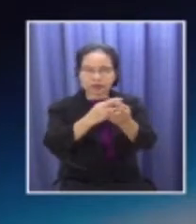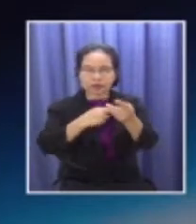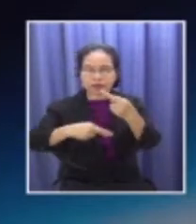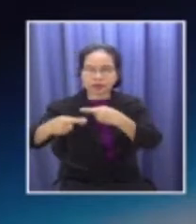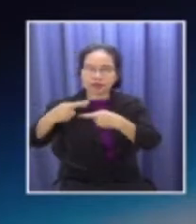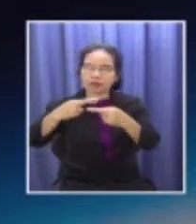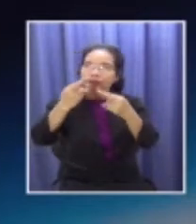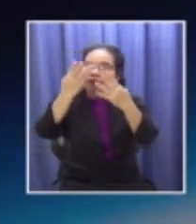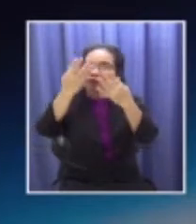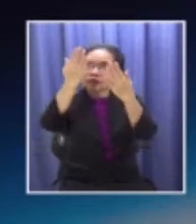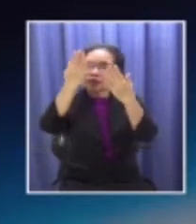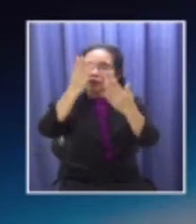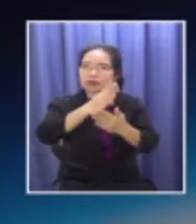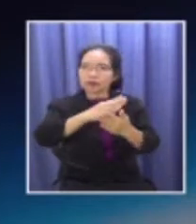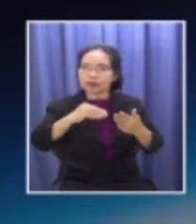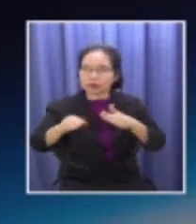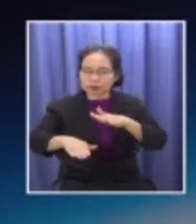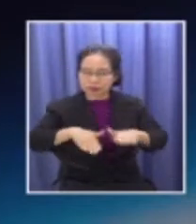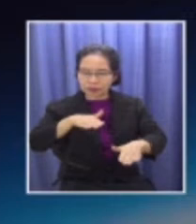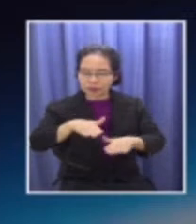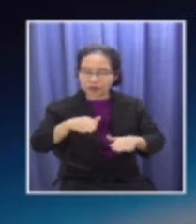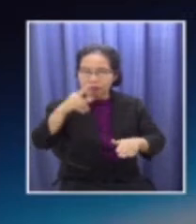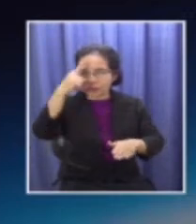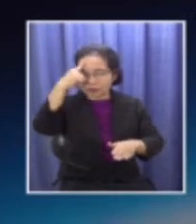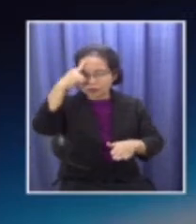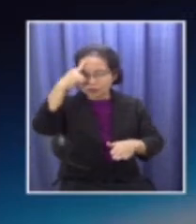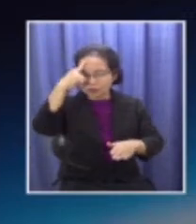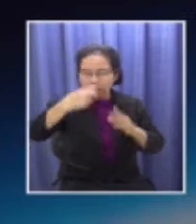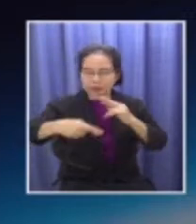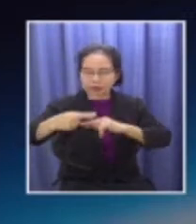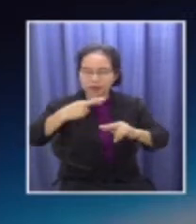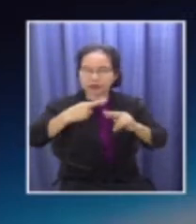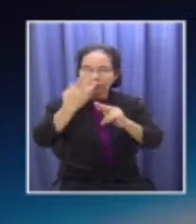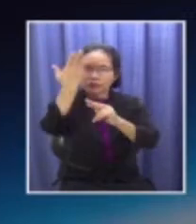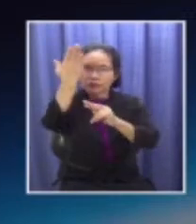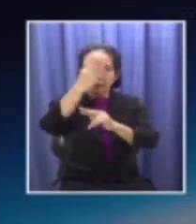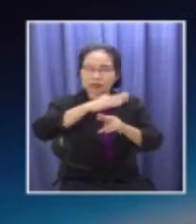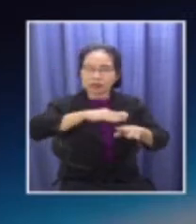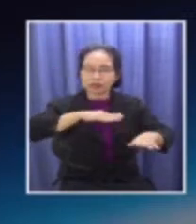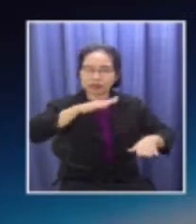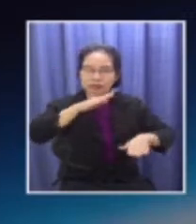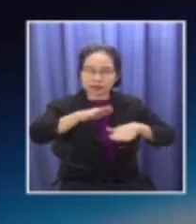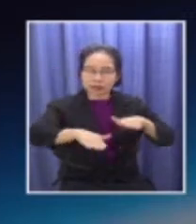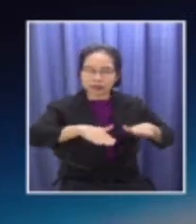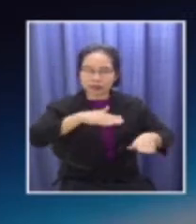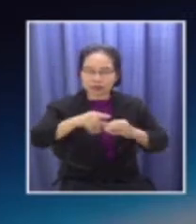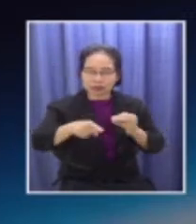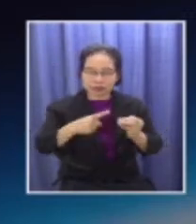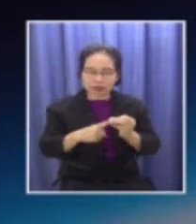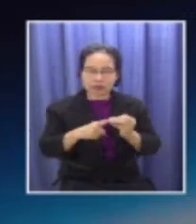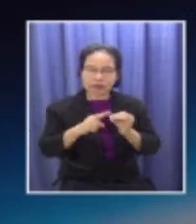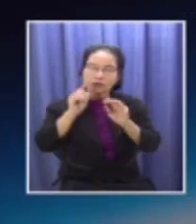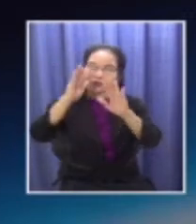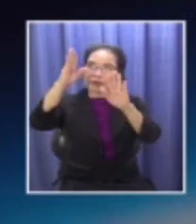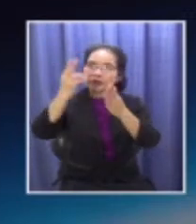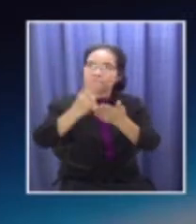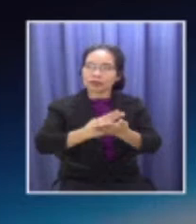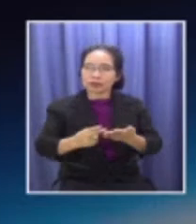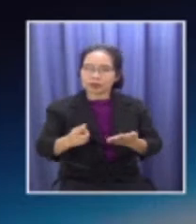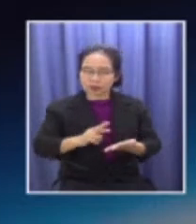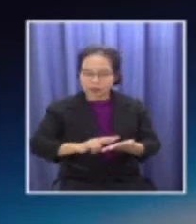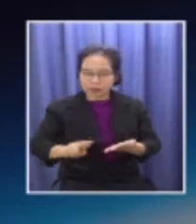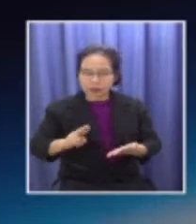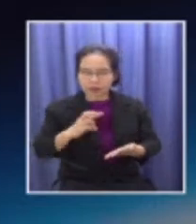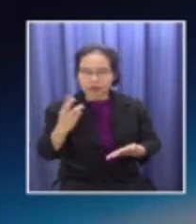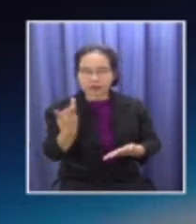no akoma ne wana twene boa wonum na wofri na da ne atromu yasrawo se ya